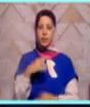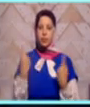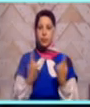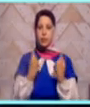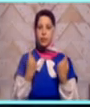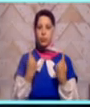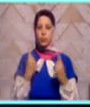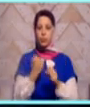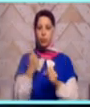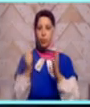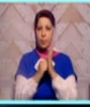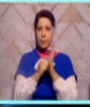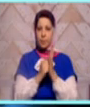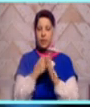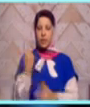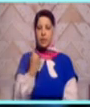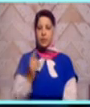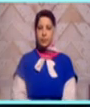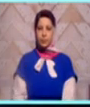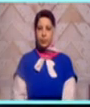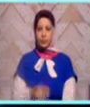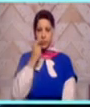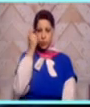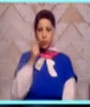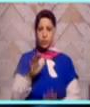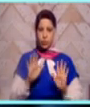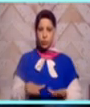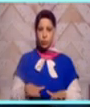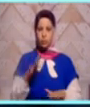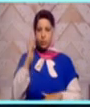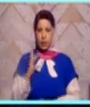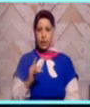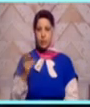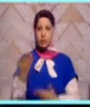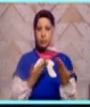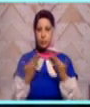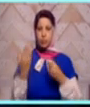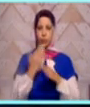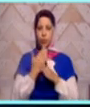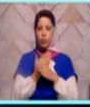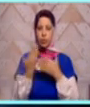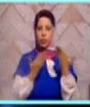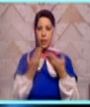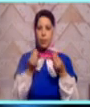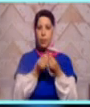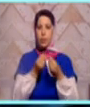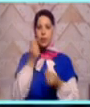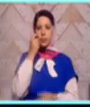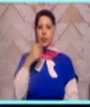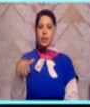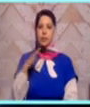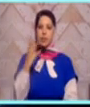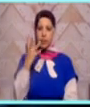يعني يشتغل ولابد ان الموظف بيكون موجود داخل المصنع عشان يدير هذه الاله، ولكن لو هناك عدد من الموظفين